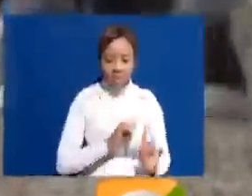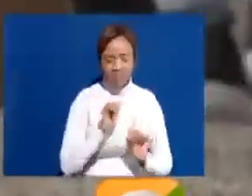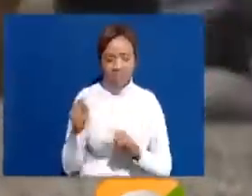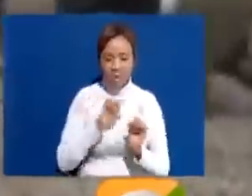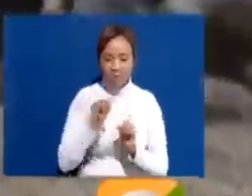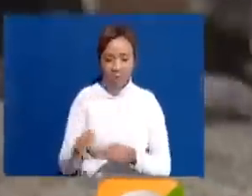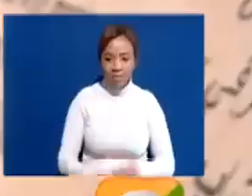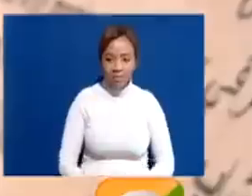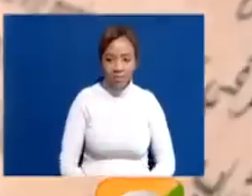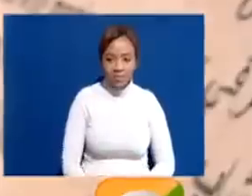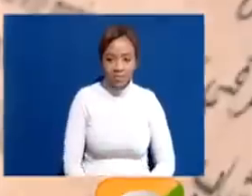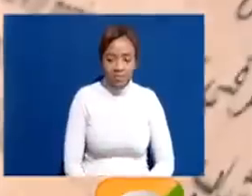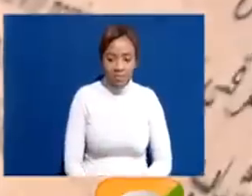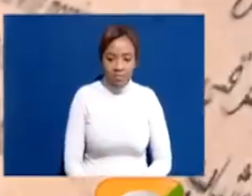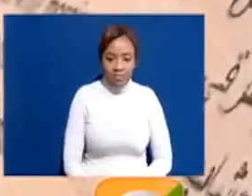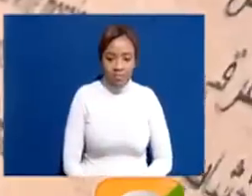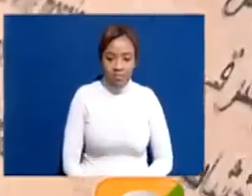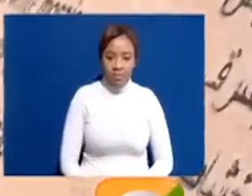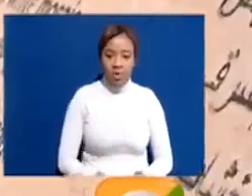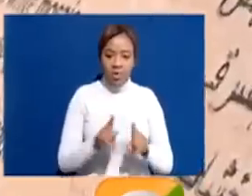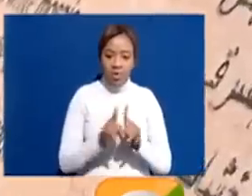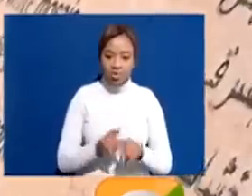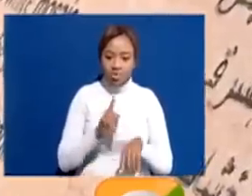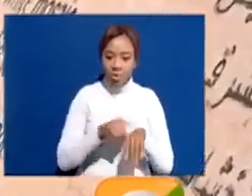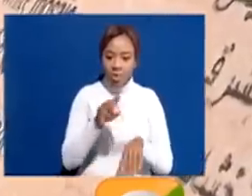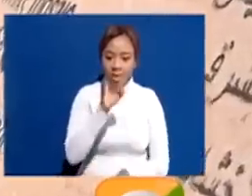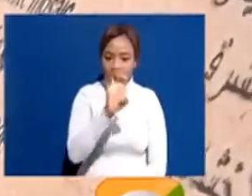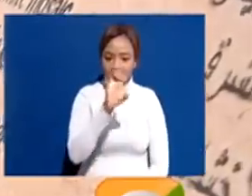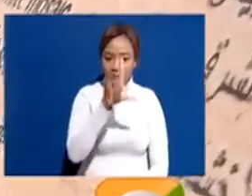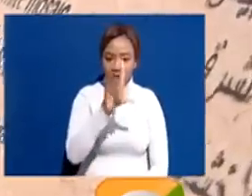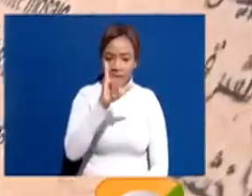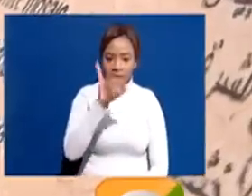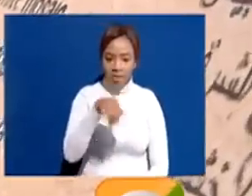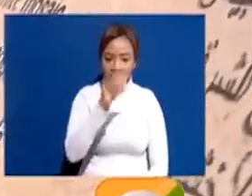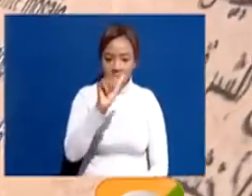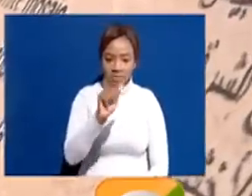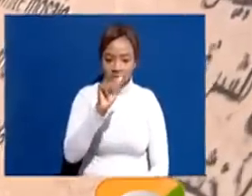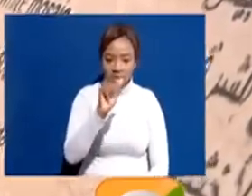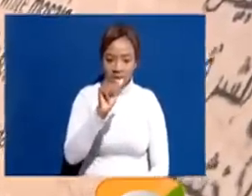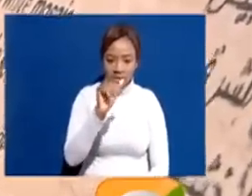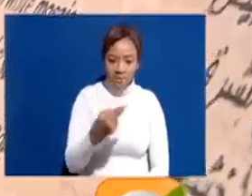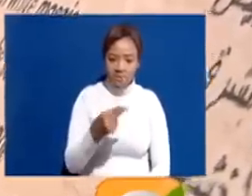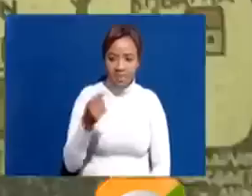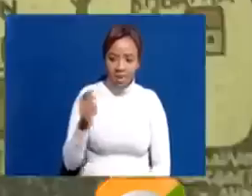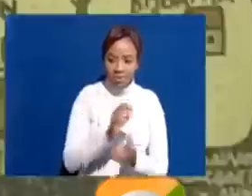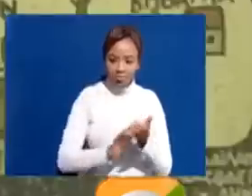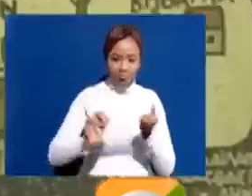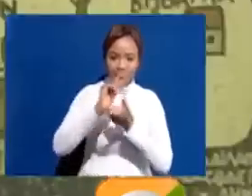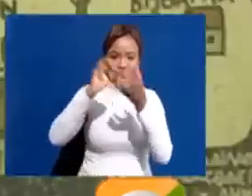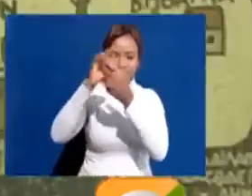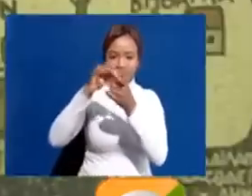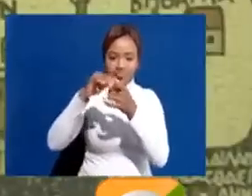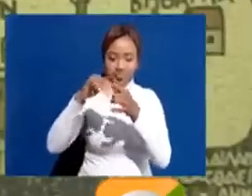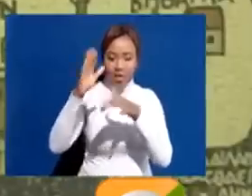Zaidi, muujiza wa kupaa mbinguni kwa nabii Elia katika gari la moto ulifanyika hapa. According